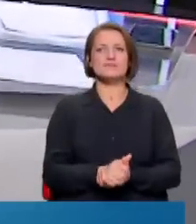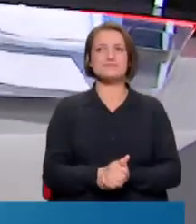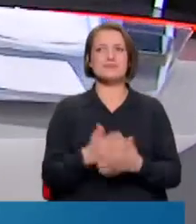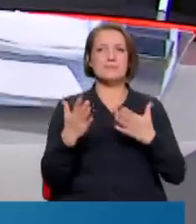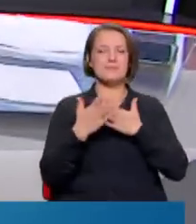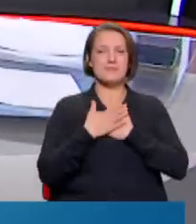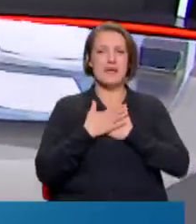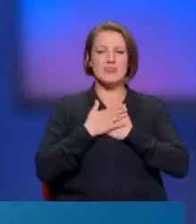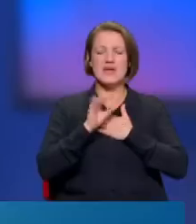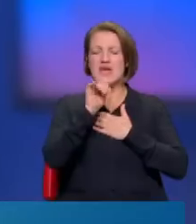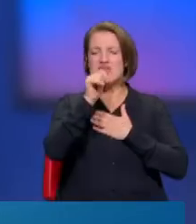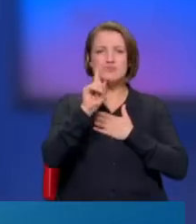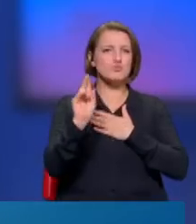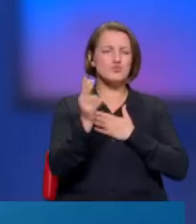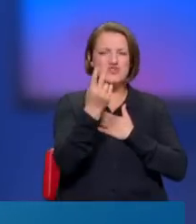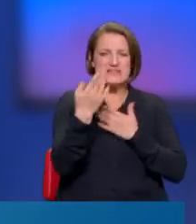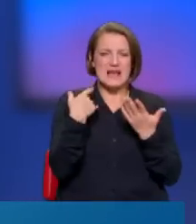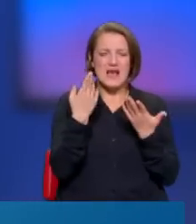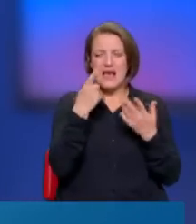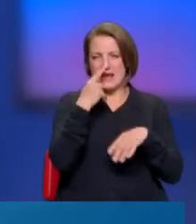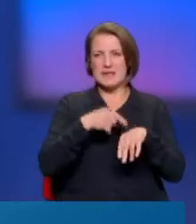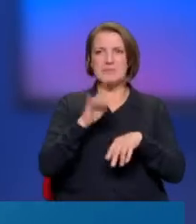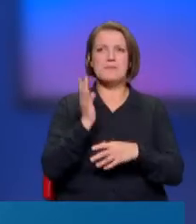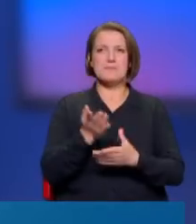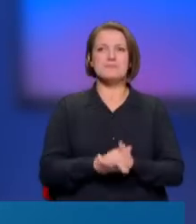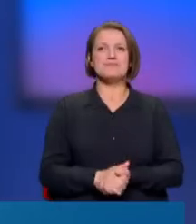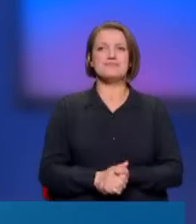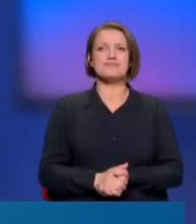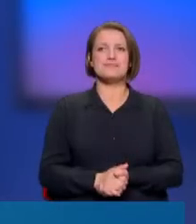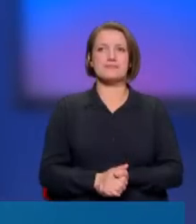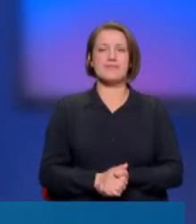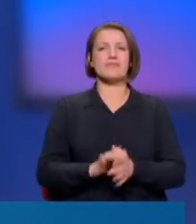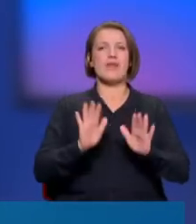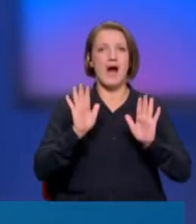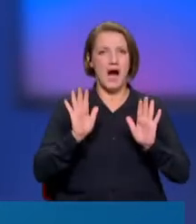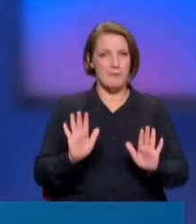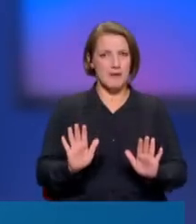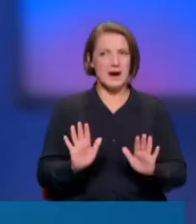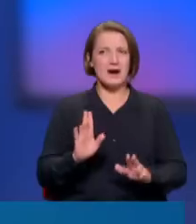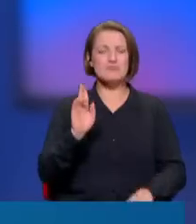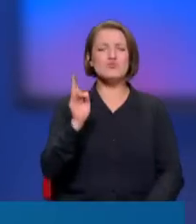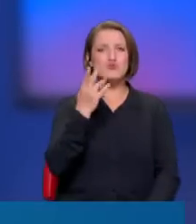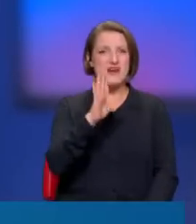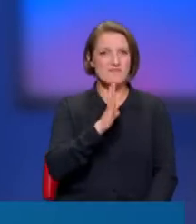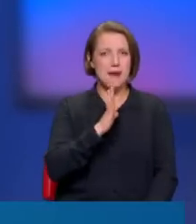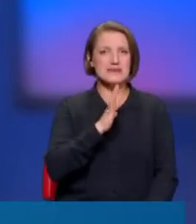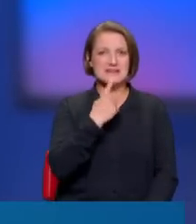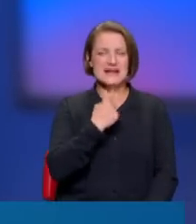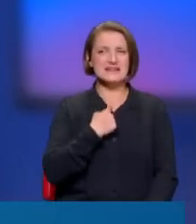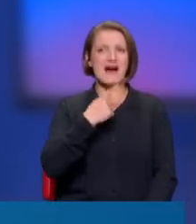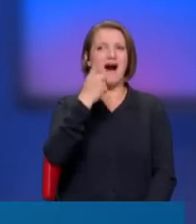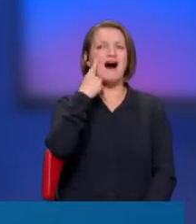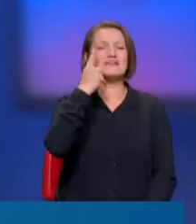ben hiç mucizeye inanmam Komplo teorilerle de hiç ilgim yok ama mucize var mı derseniz